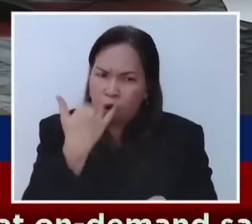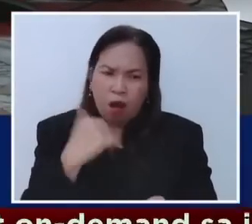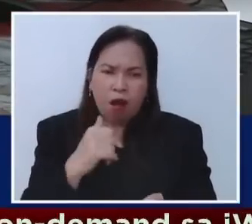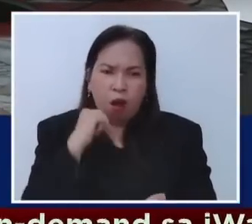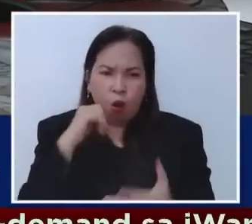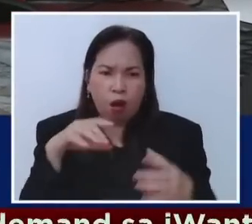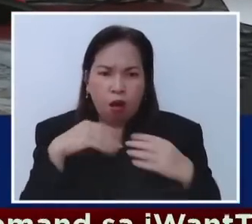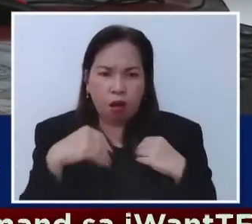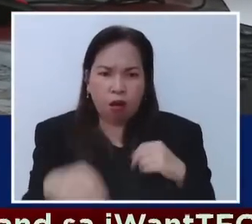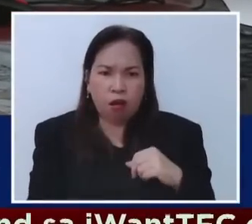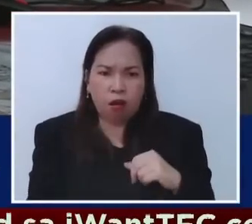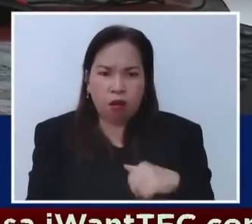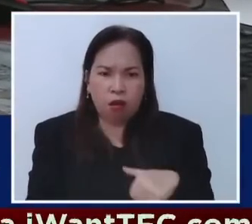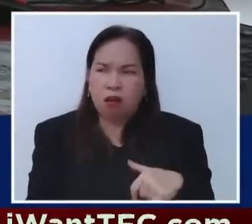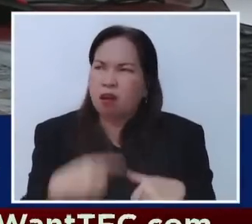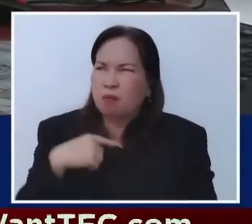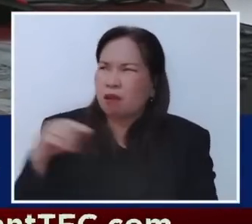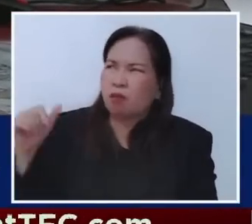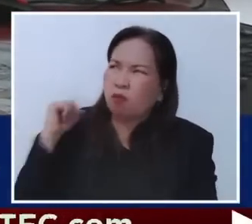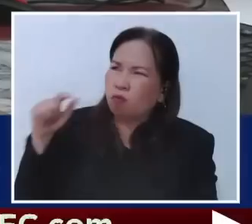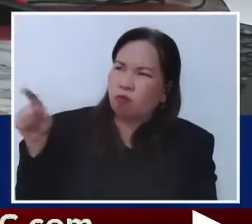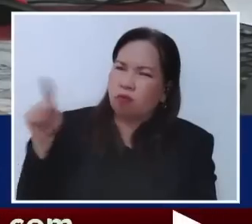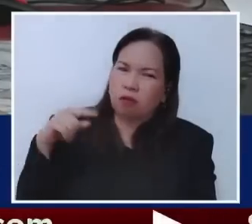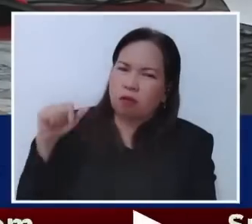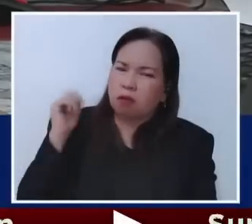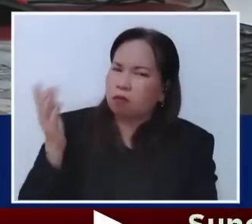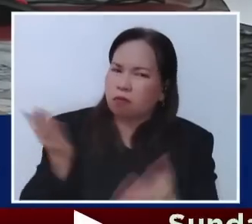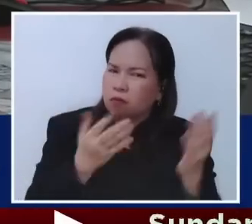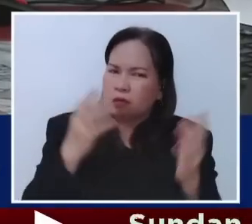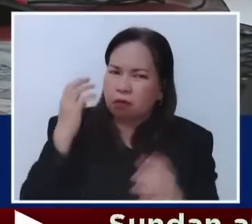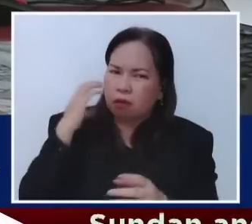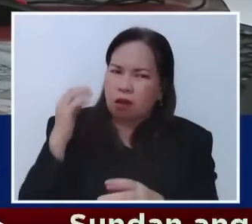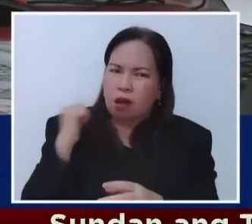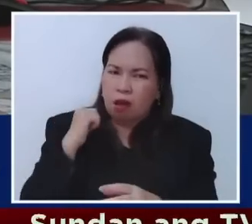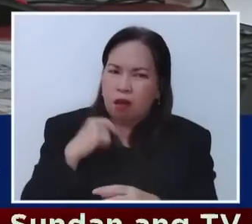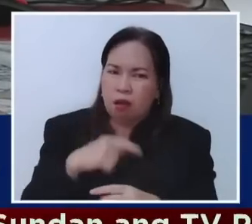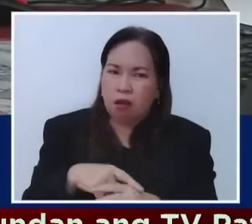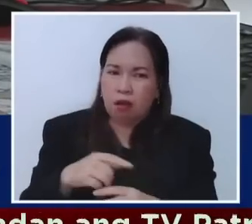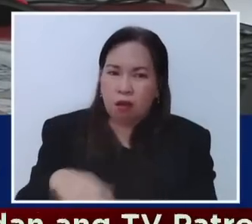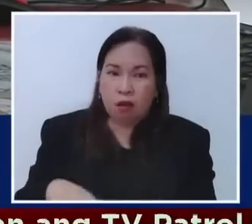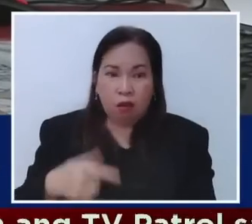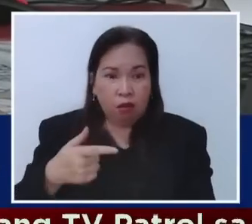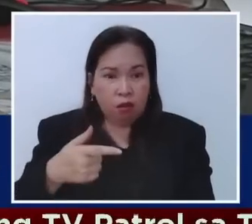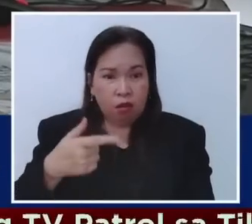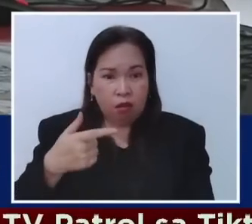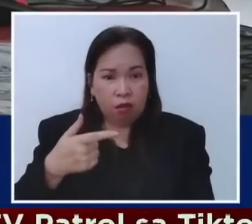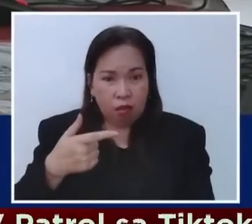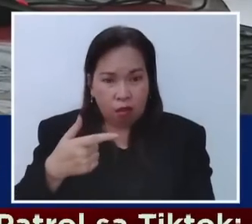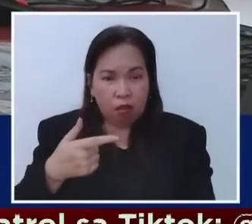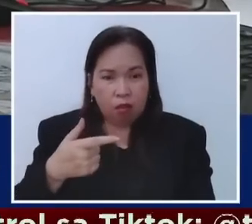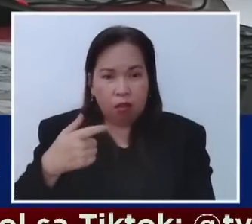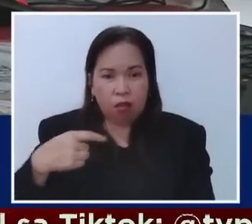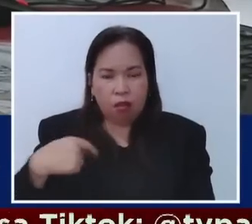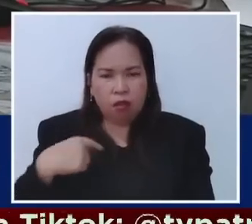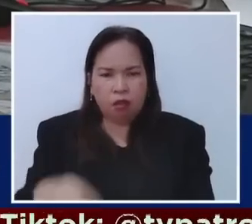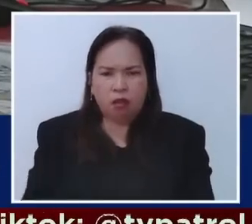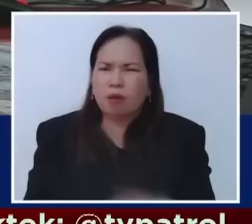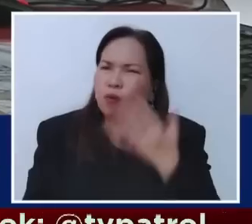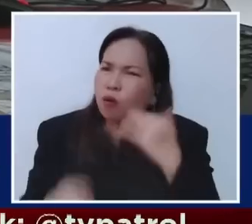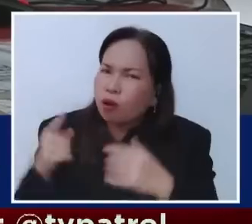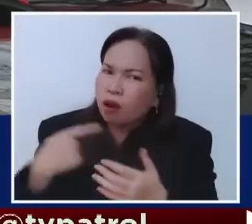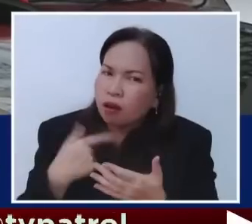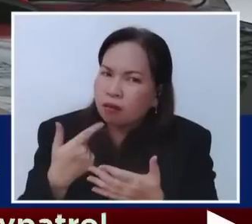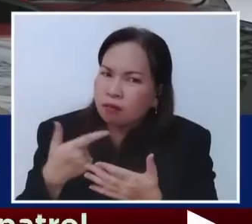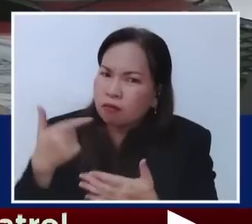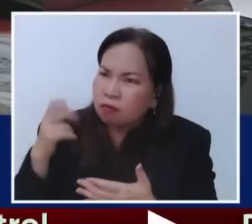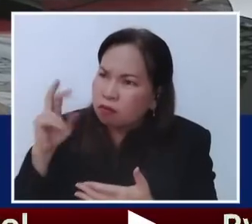Hindi, ayaw ko nga magdakay doon, ayaw ko nga maghatid. Papuputok ang kulas yan, tinamaan naman pala. Bakit ako yung may dalang baril? Pamproteksyon